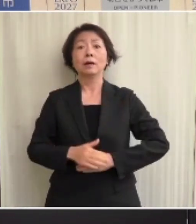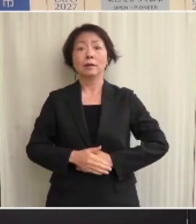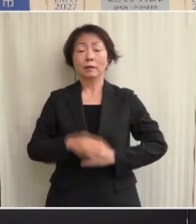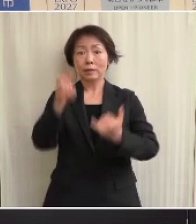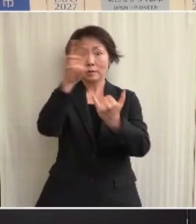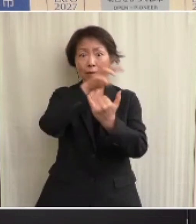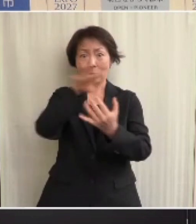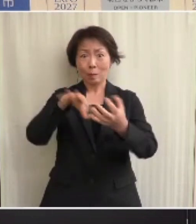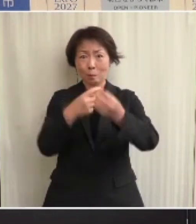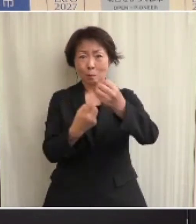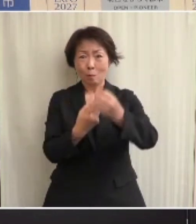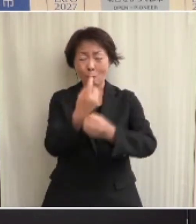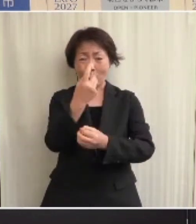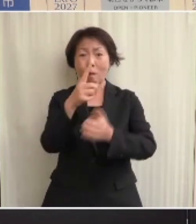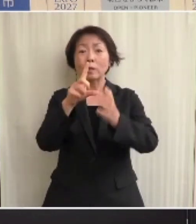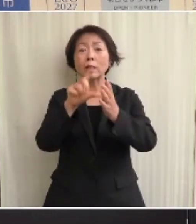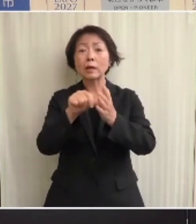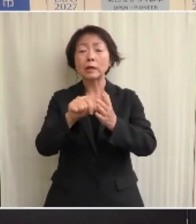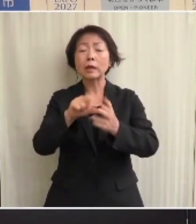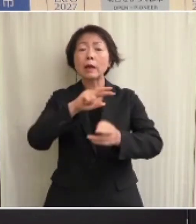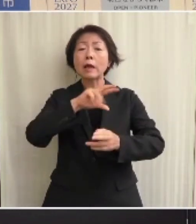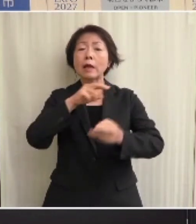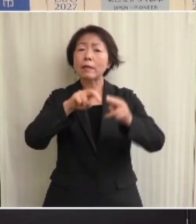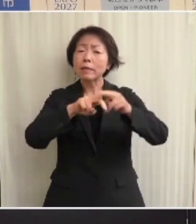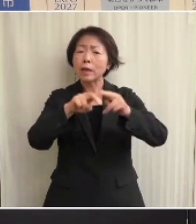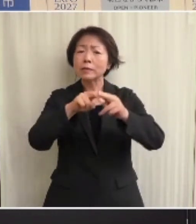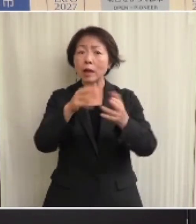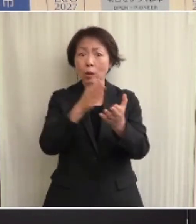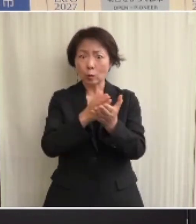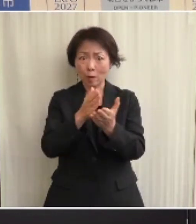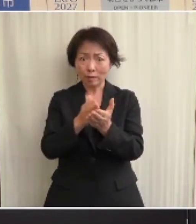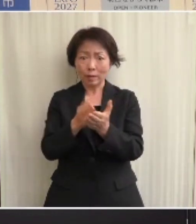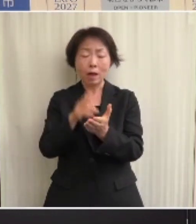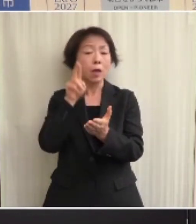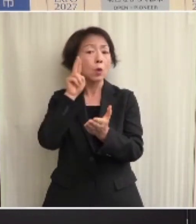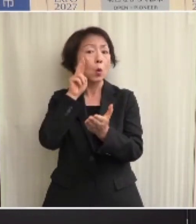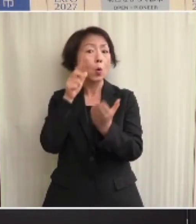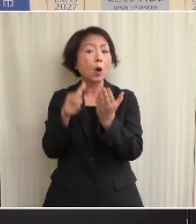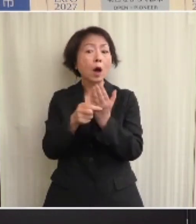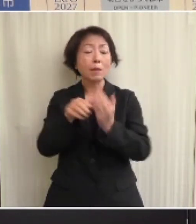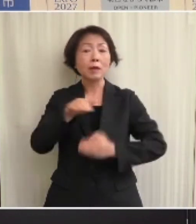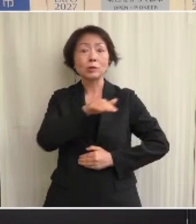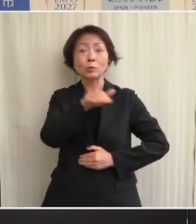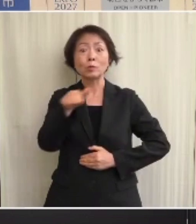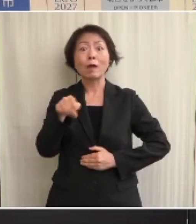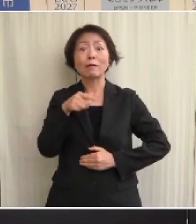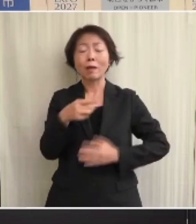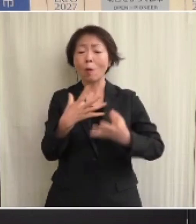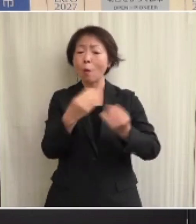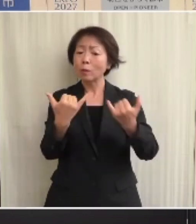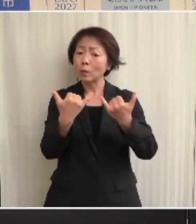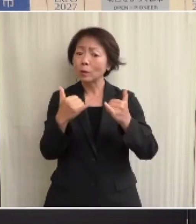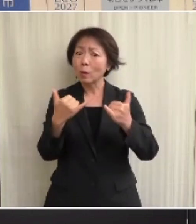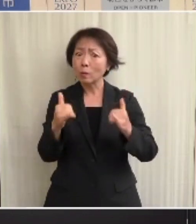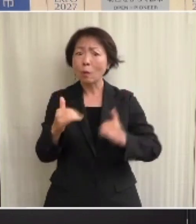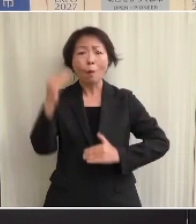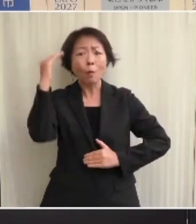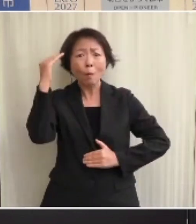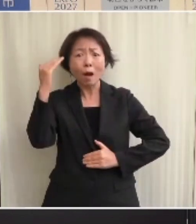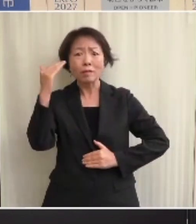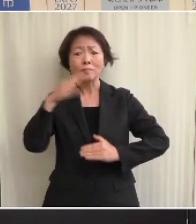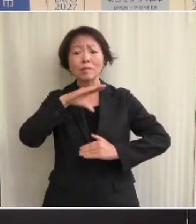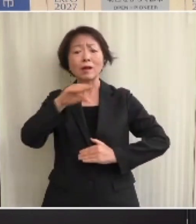災害時にこう移動手段を失ったことで、横浜駅周辺で多くの方がお困